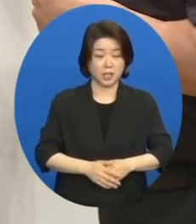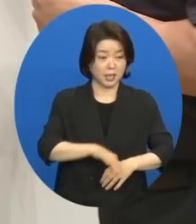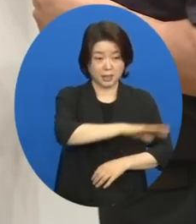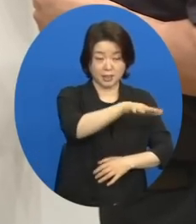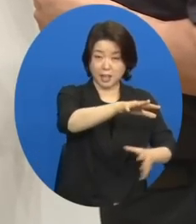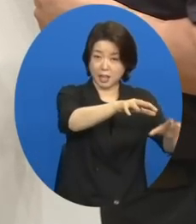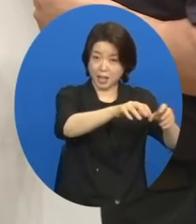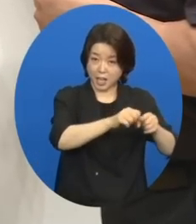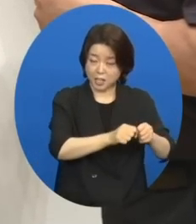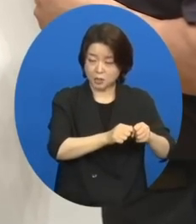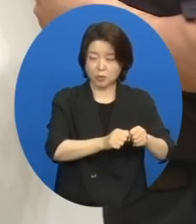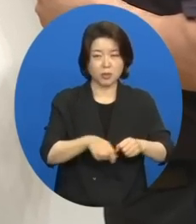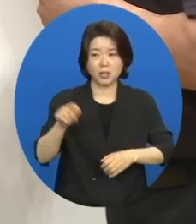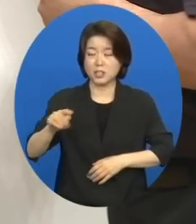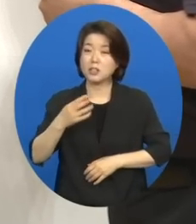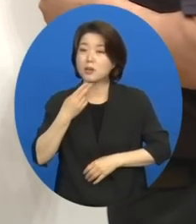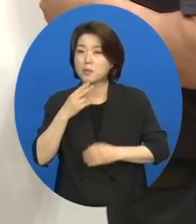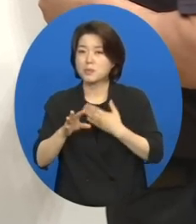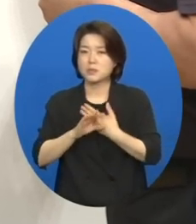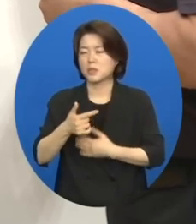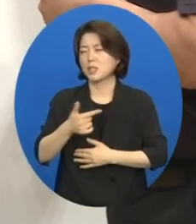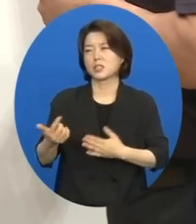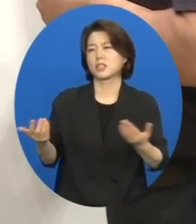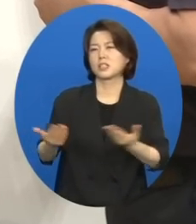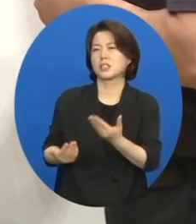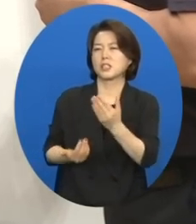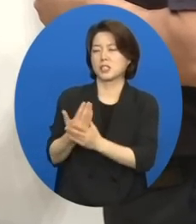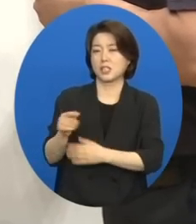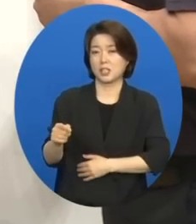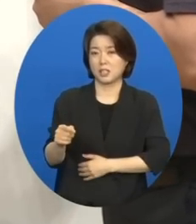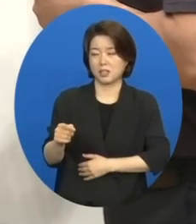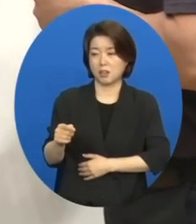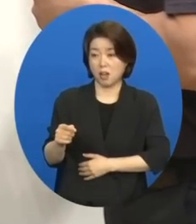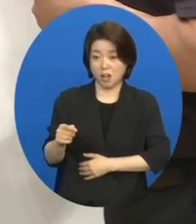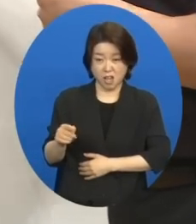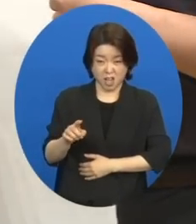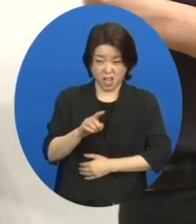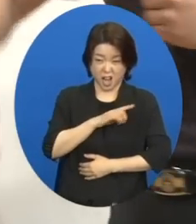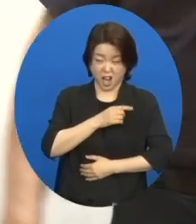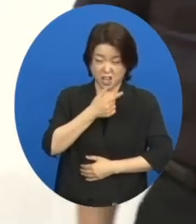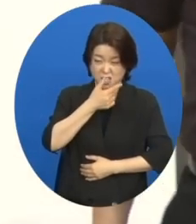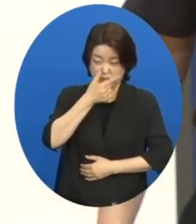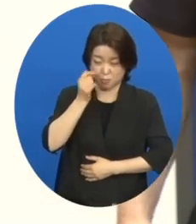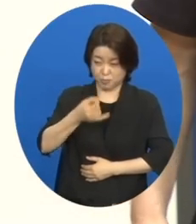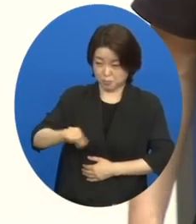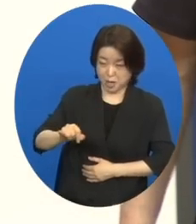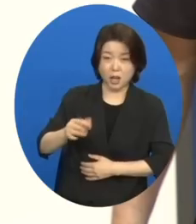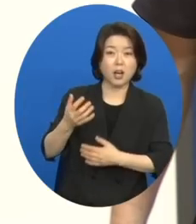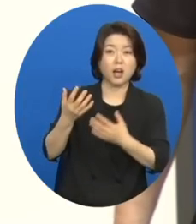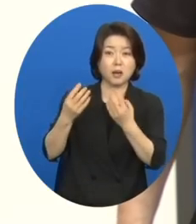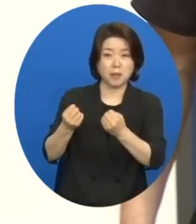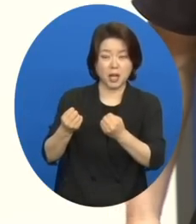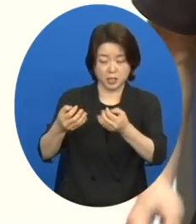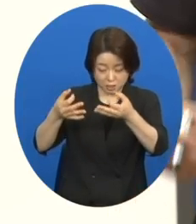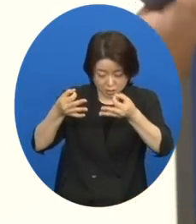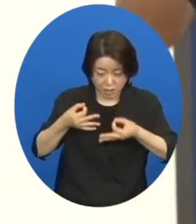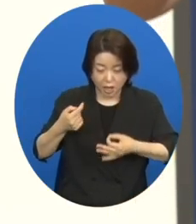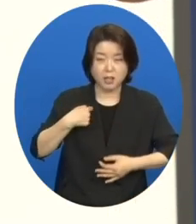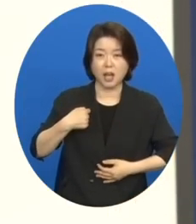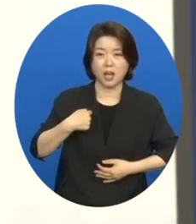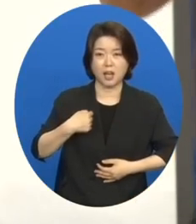이거 없으면 큰일 나는 치명적 결함을 가지고 있는 나라는 사실을 깨닫게